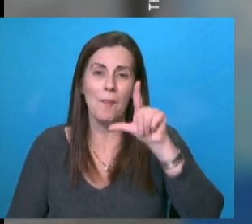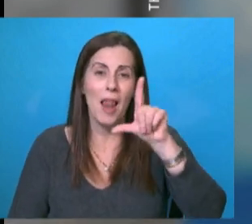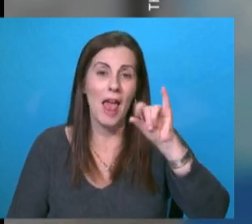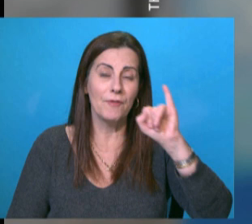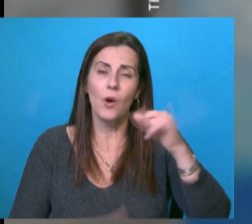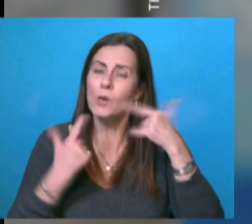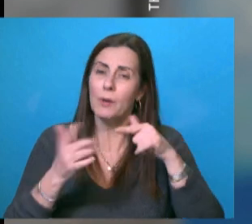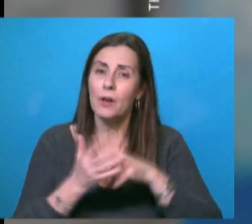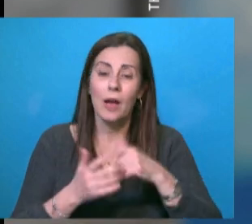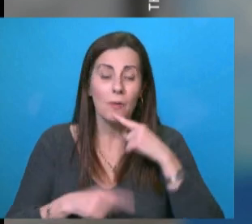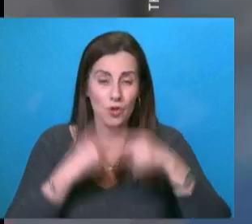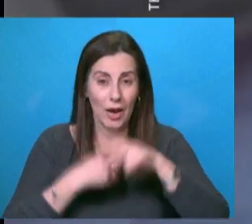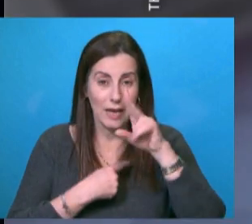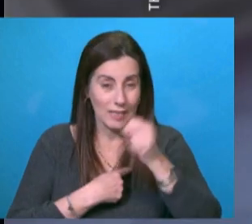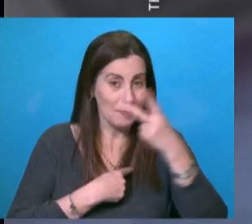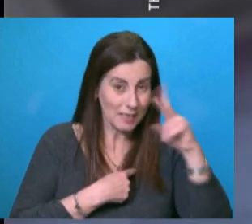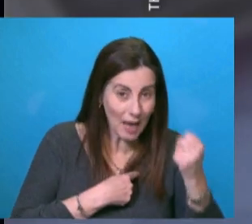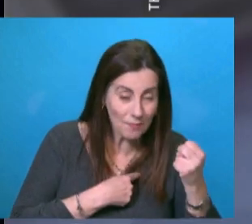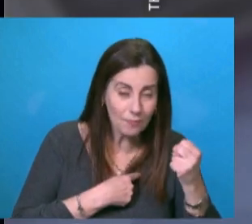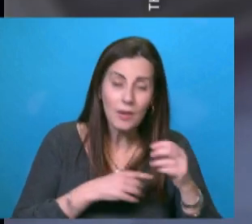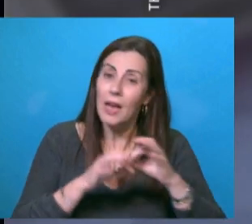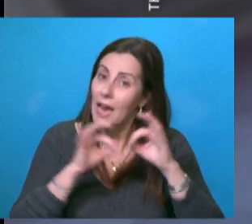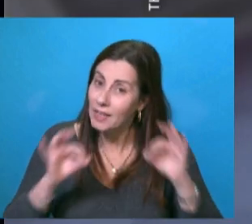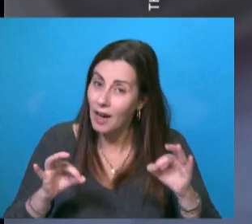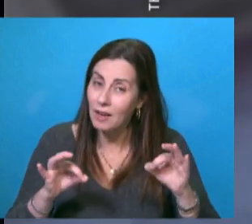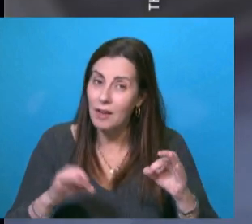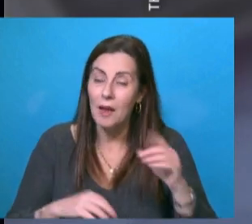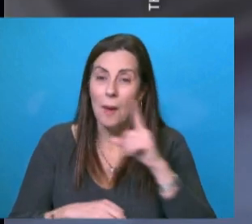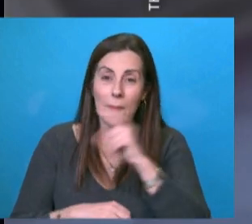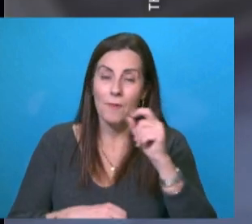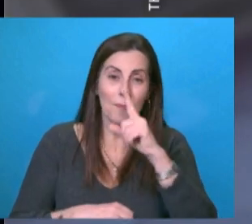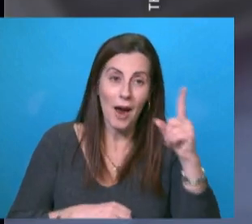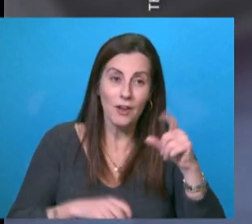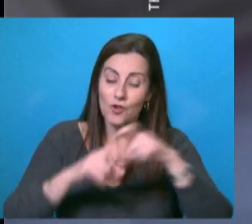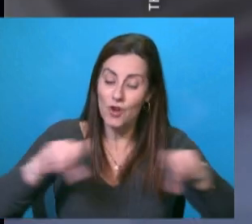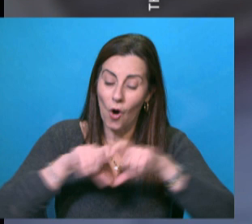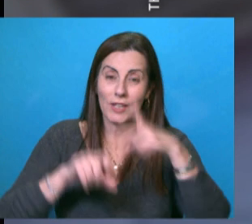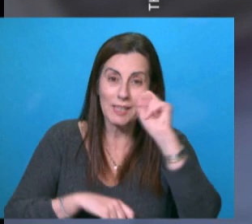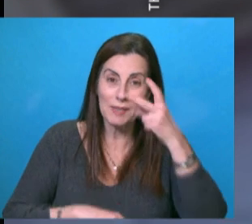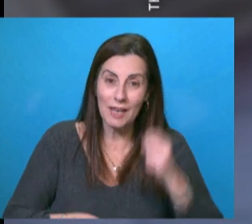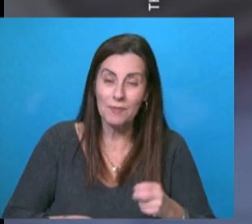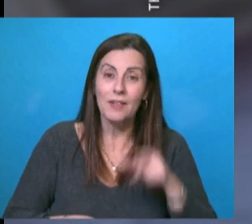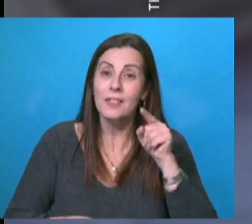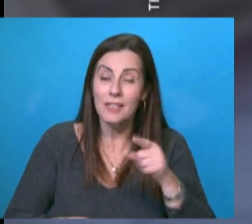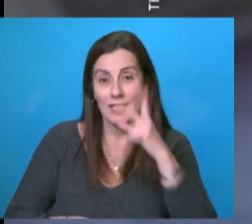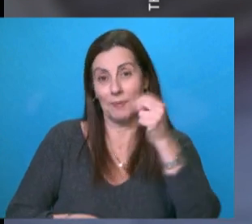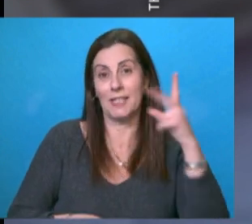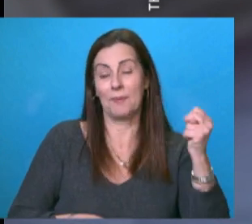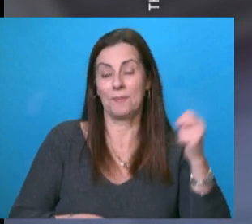שנת 2020 הוא התחיל ב-101 שטרות של 20 שקלים, שזה 2020 שקלים.